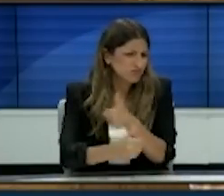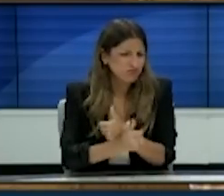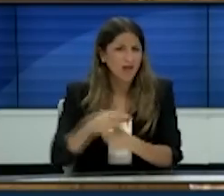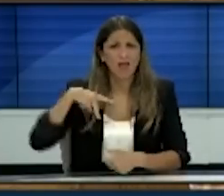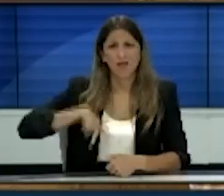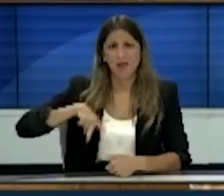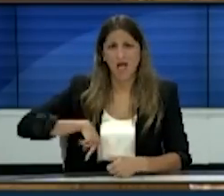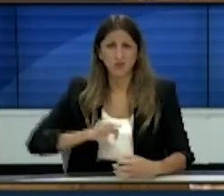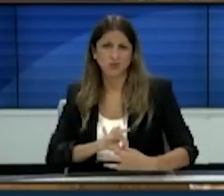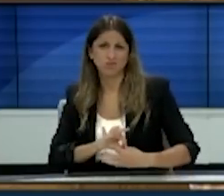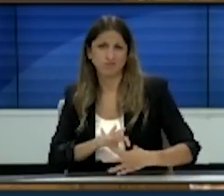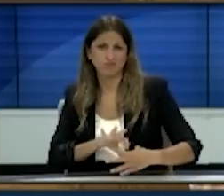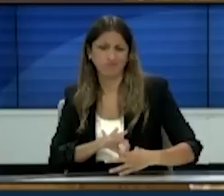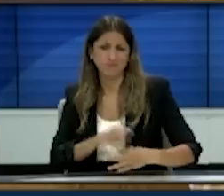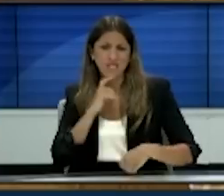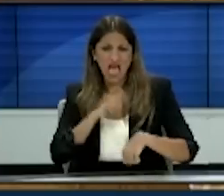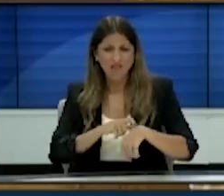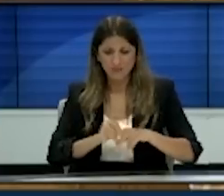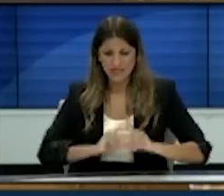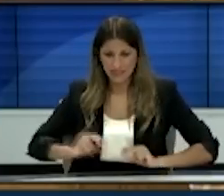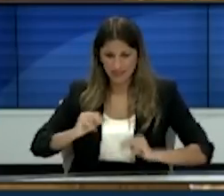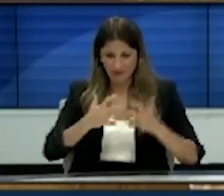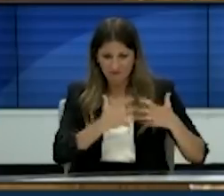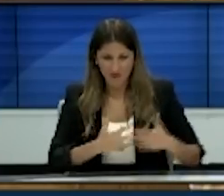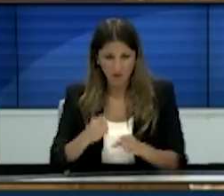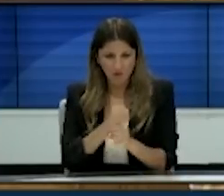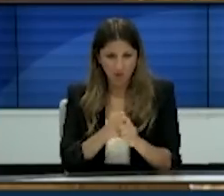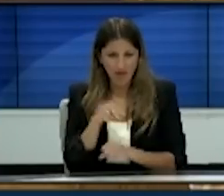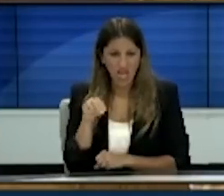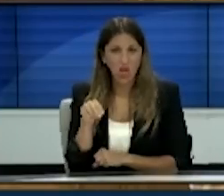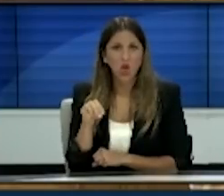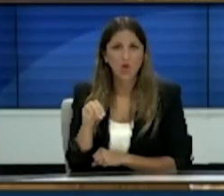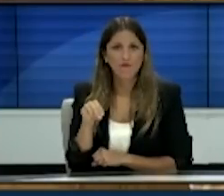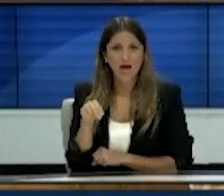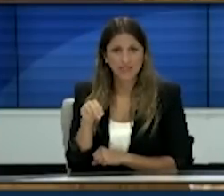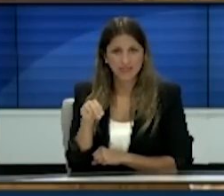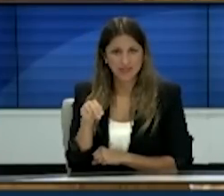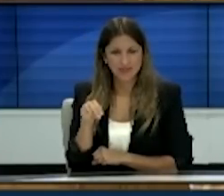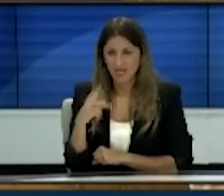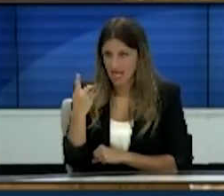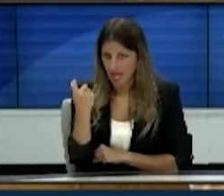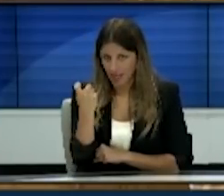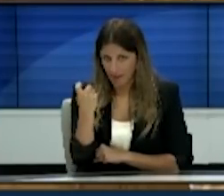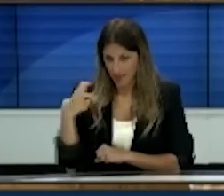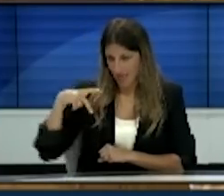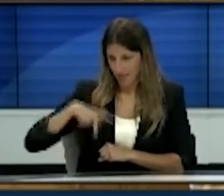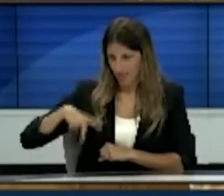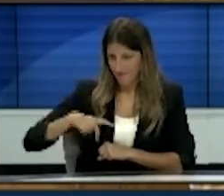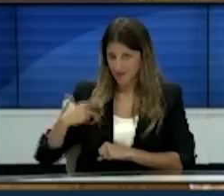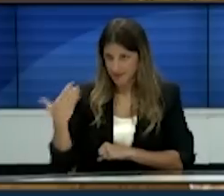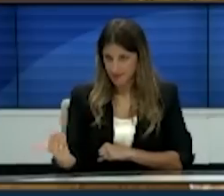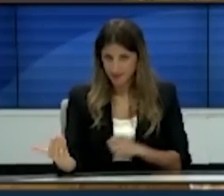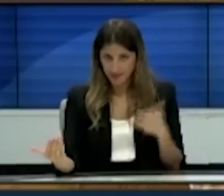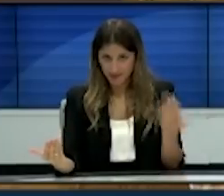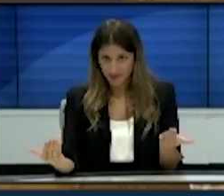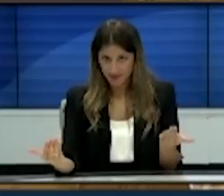μηχανισμό. Συζητάμε για την Νοβάρτης και ρωτάμε κάτι απλό. Διεκδίκησε χρήματα κάποια κυβέρνηση από τις δικές σας